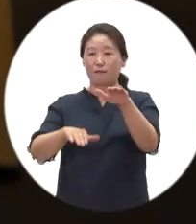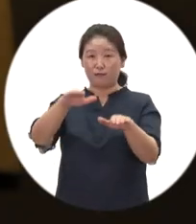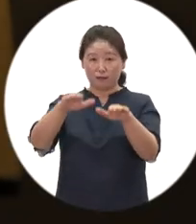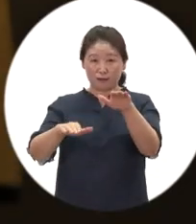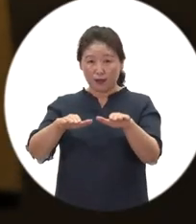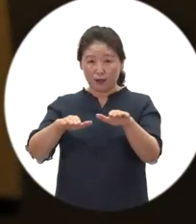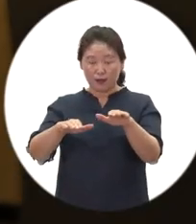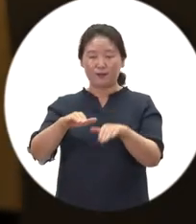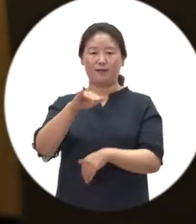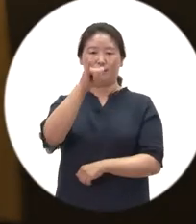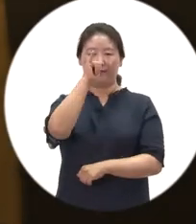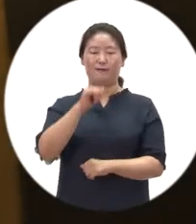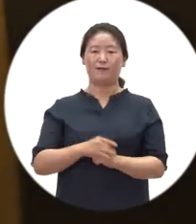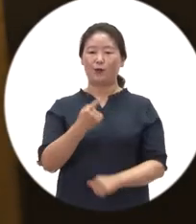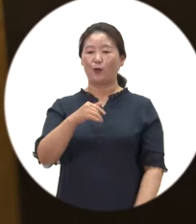시대별로 차이를 보입니다.